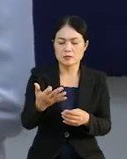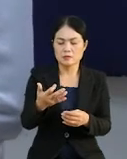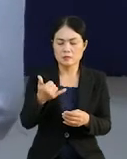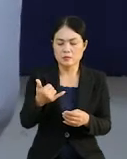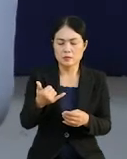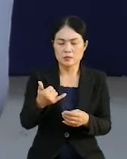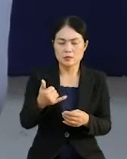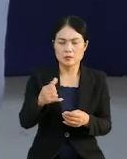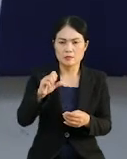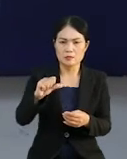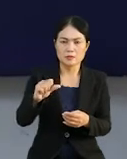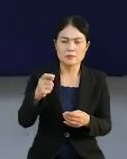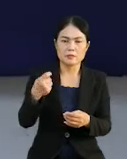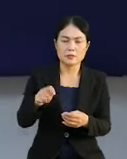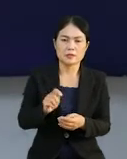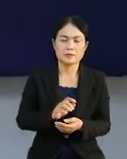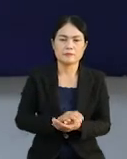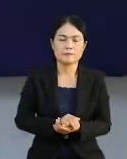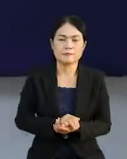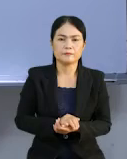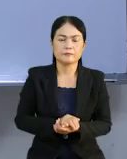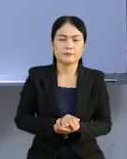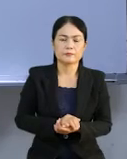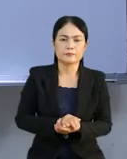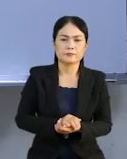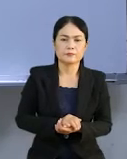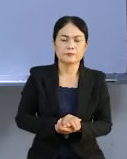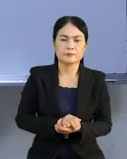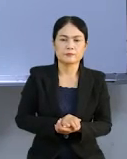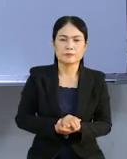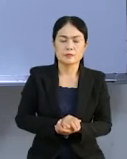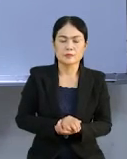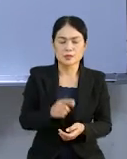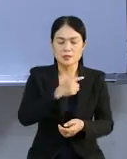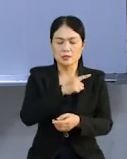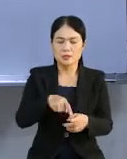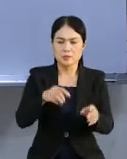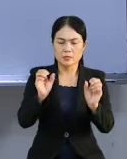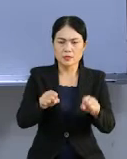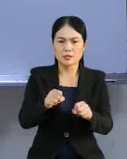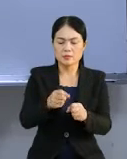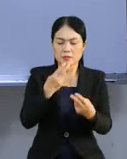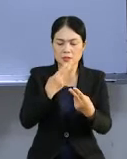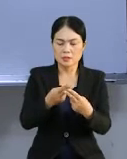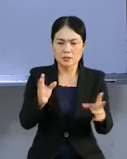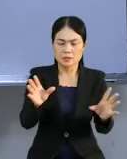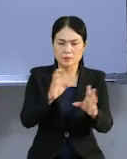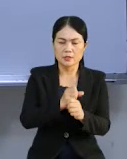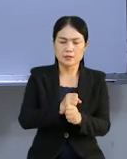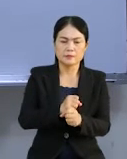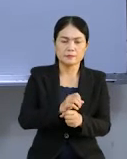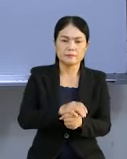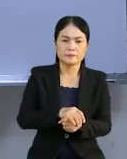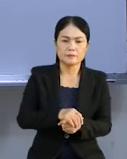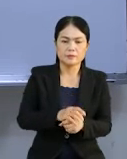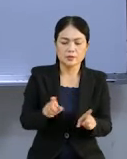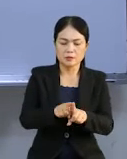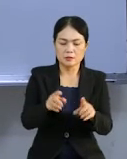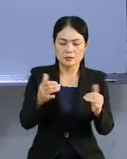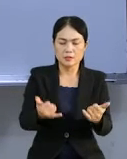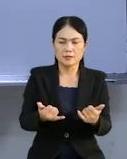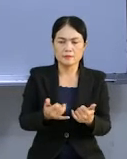quán, pram muối rồi, rìa, chà, dừng ác, slide bàn, được